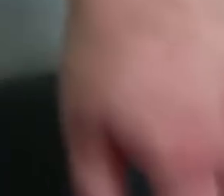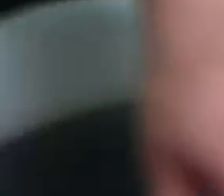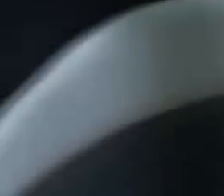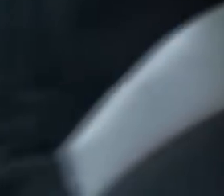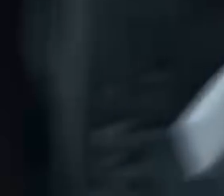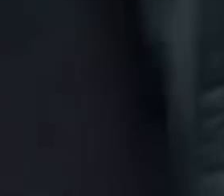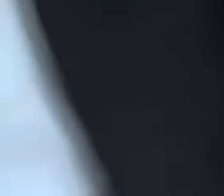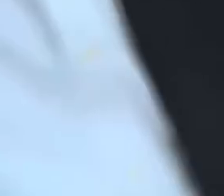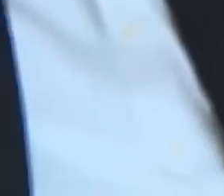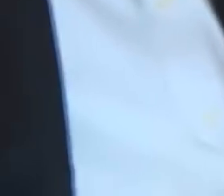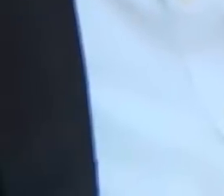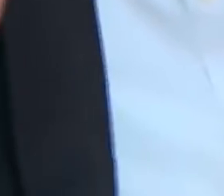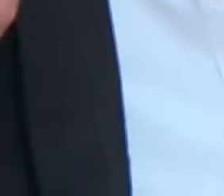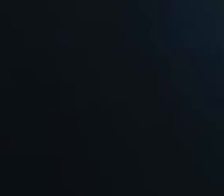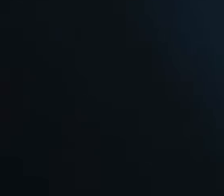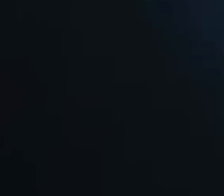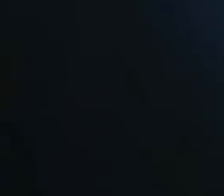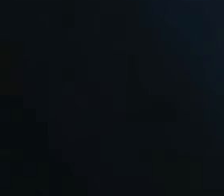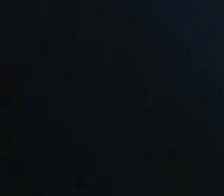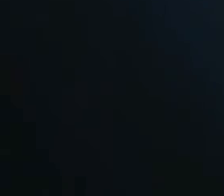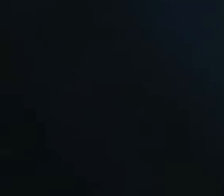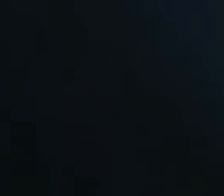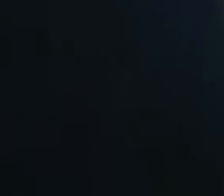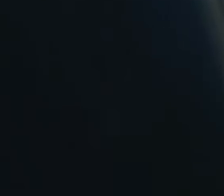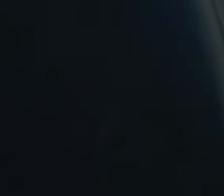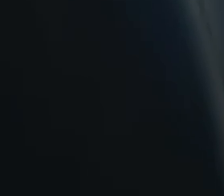שאתם רואים, נגמרת מהר מאוד הסבלנות.